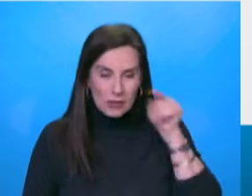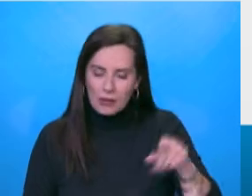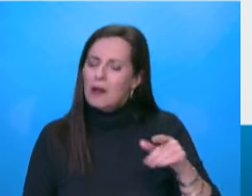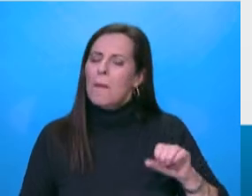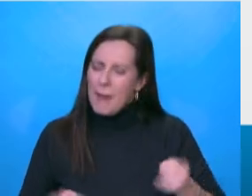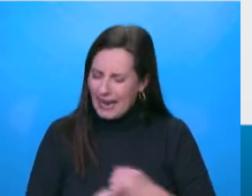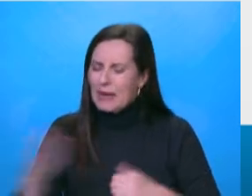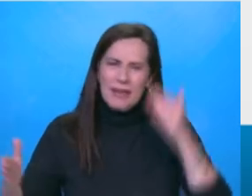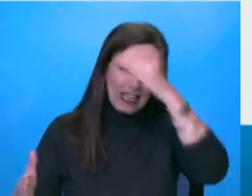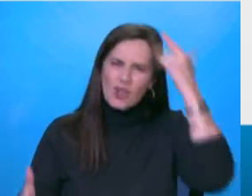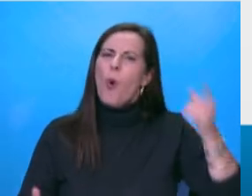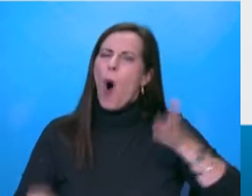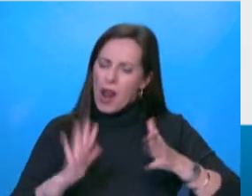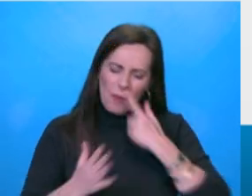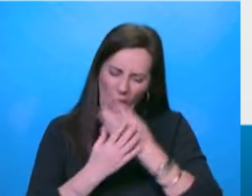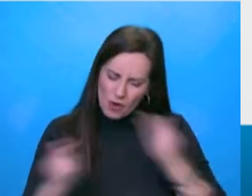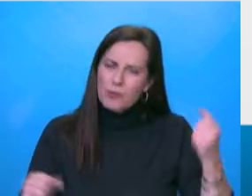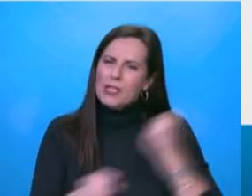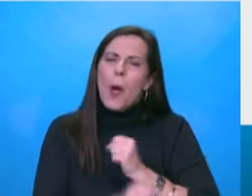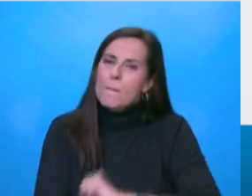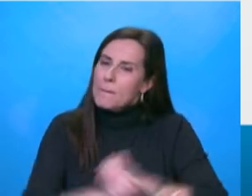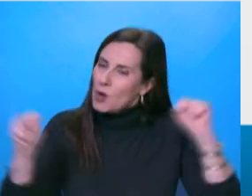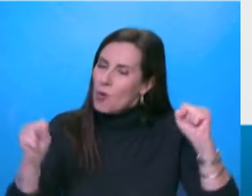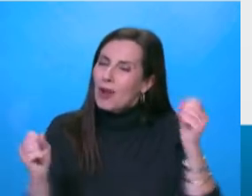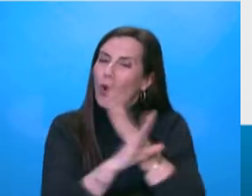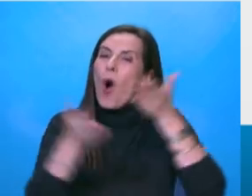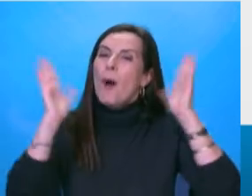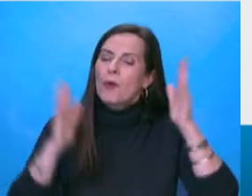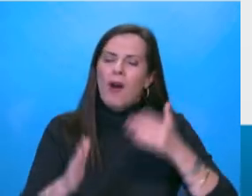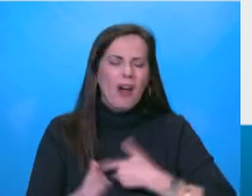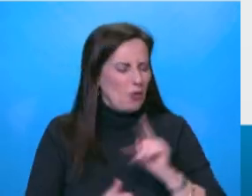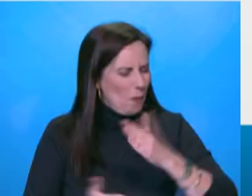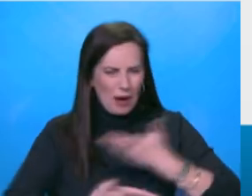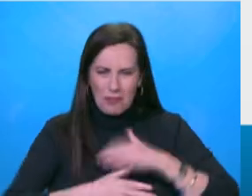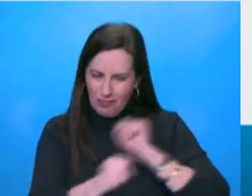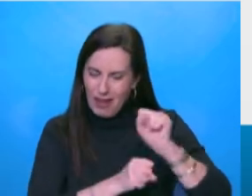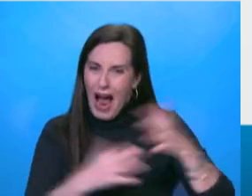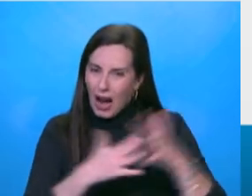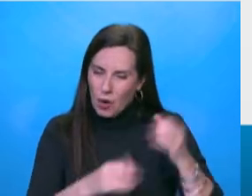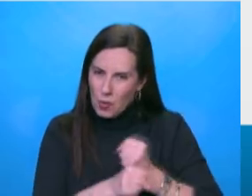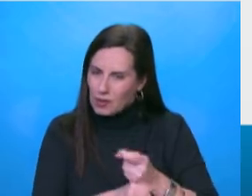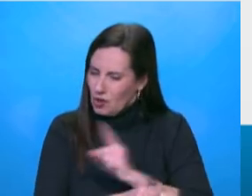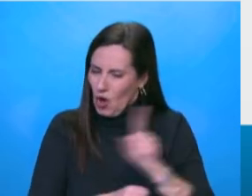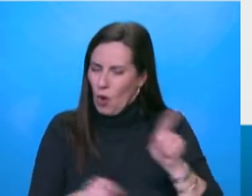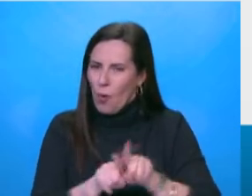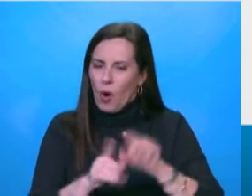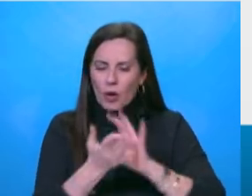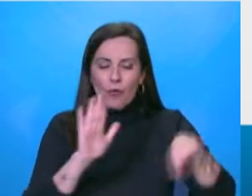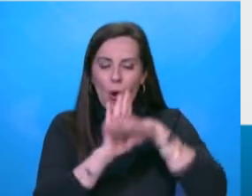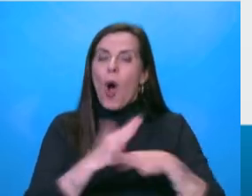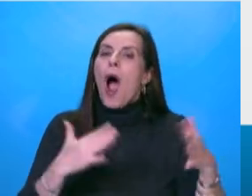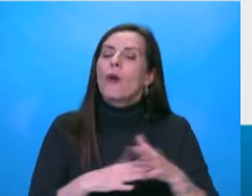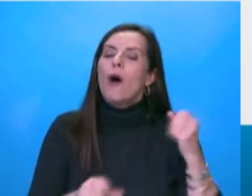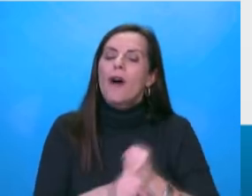קיצוני ואלים, חשוד בביצוע פיגוע טרור חמור. אנו דוחים את טענותיו כי החקירה בוצעה שלא כדין. חקירתו התנהלה